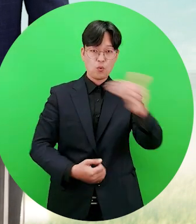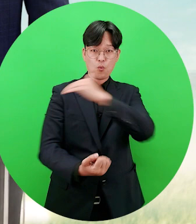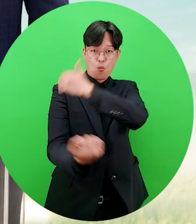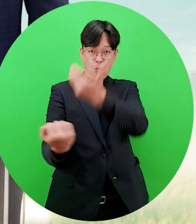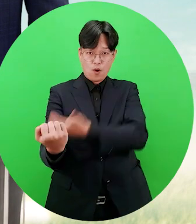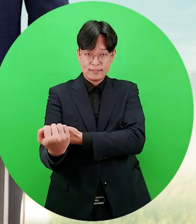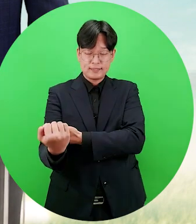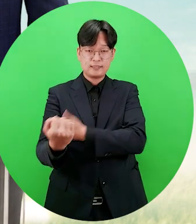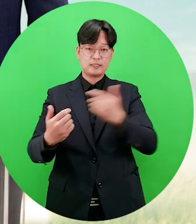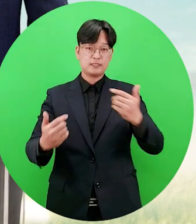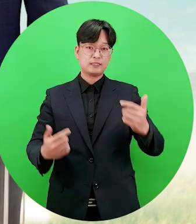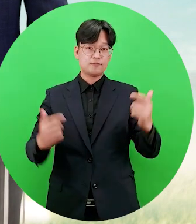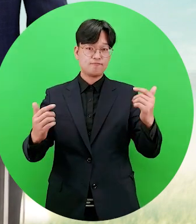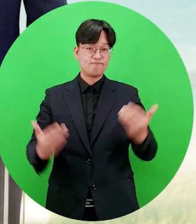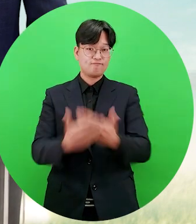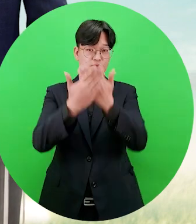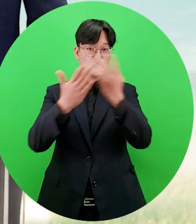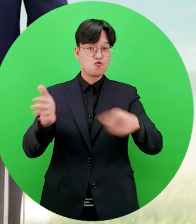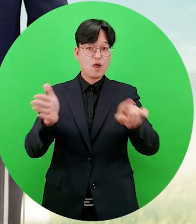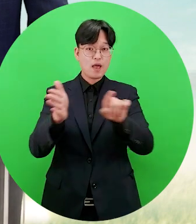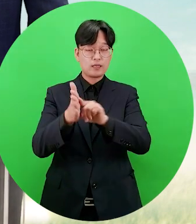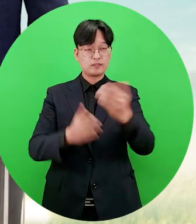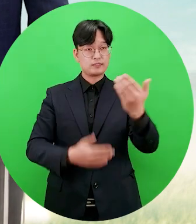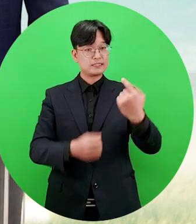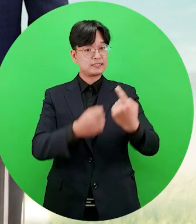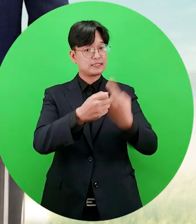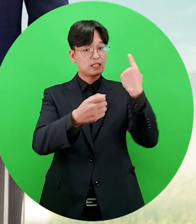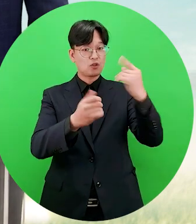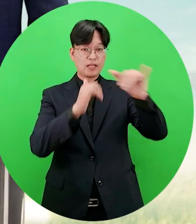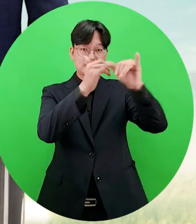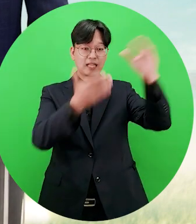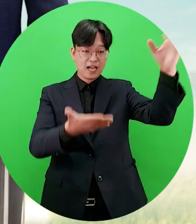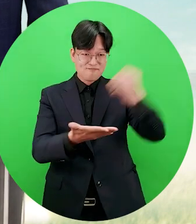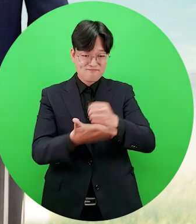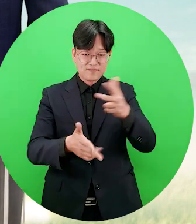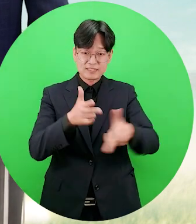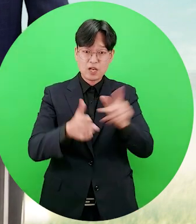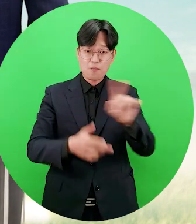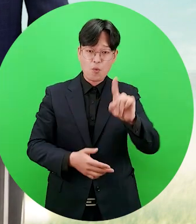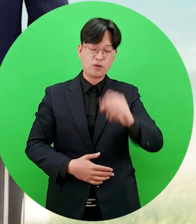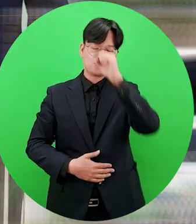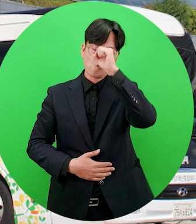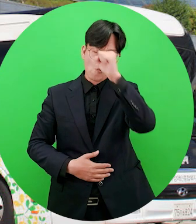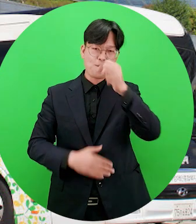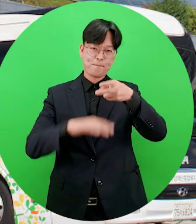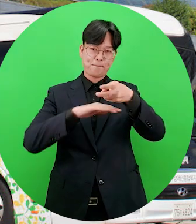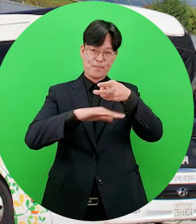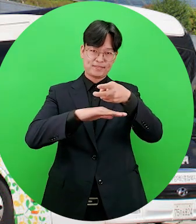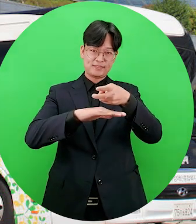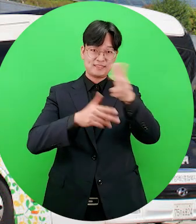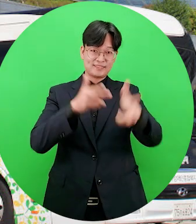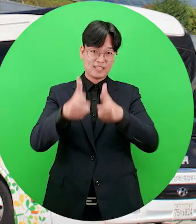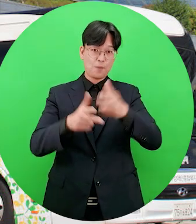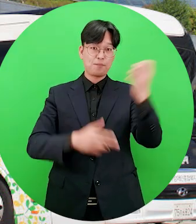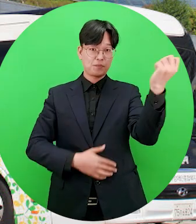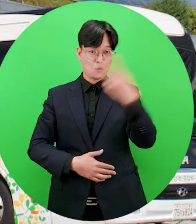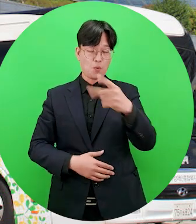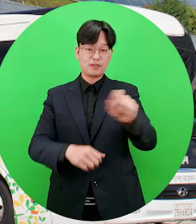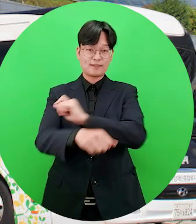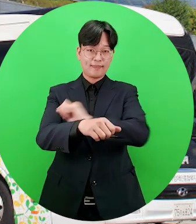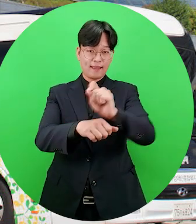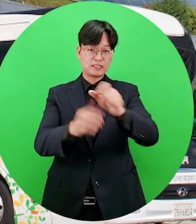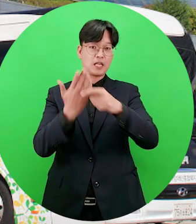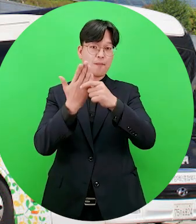증진을 위해 지난해 한국장애인 인권상을 수상한 착한 셔틀 외에도 택시 바우처